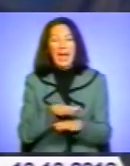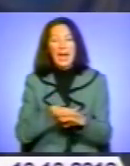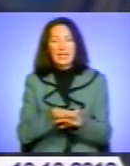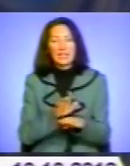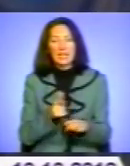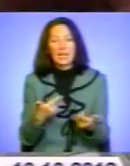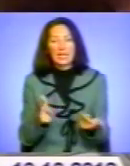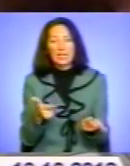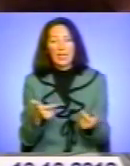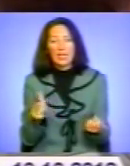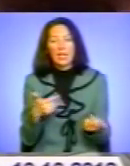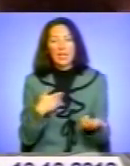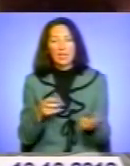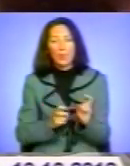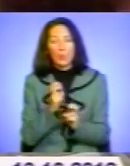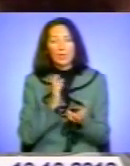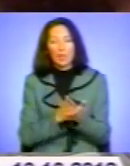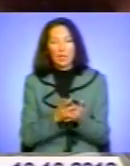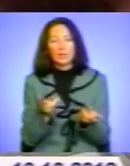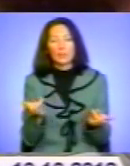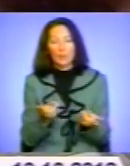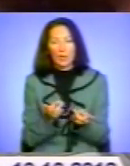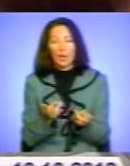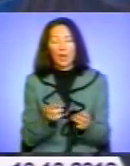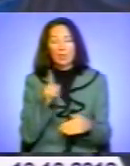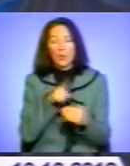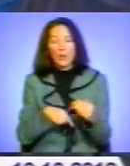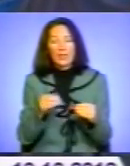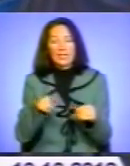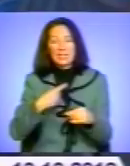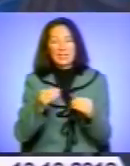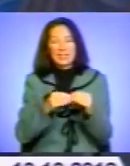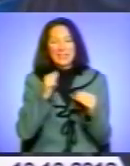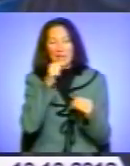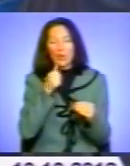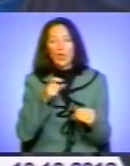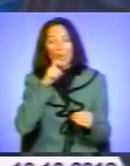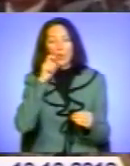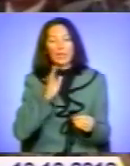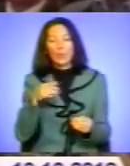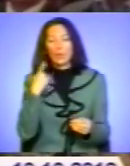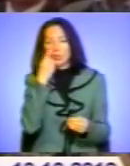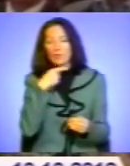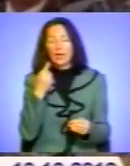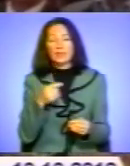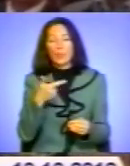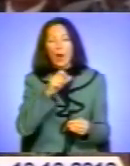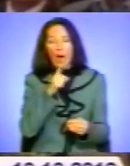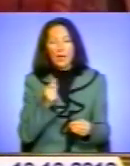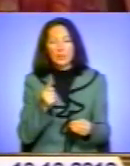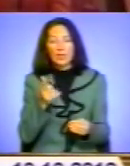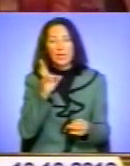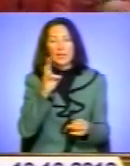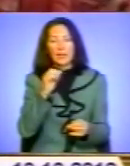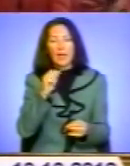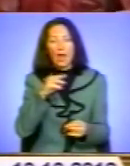промисловість пользується спросом. Водночас Микола Азаров запевнив, вже за 10 років Україна буде із власним газом та нафтою. Це коштуватиме державі немало, лише